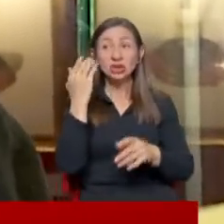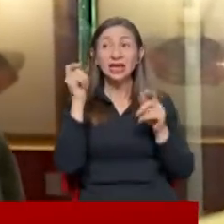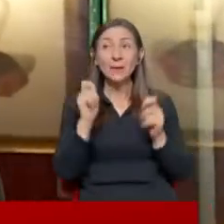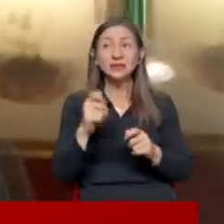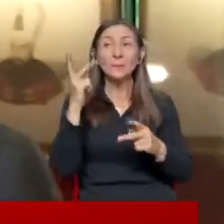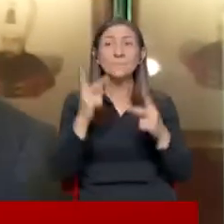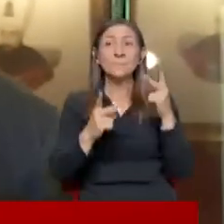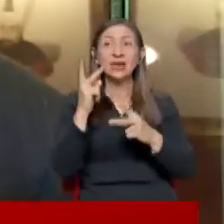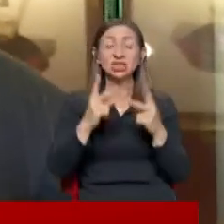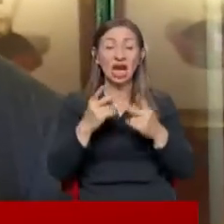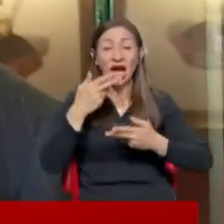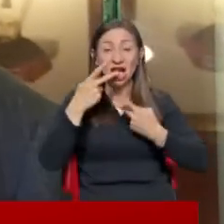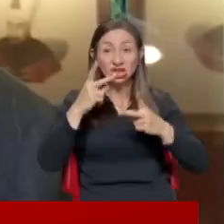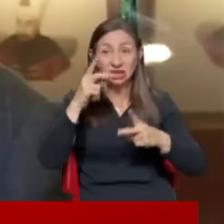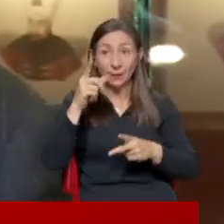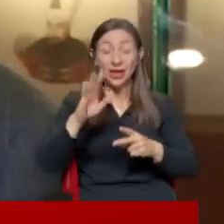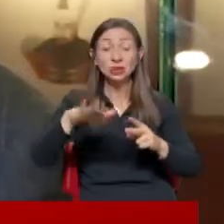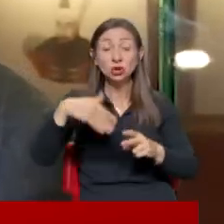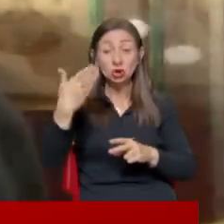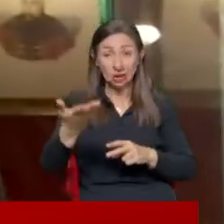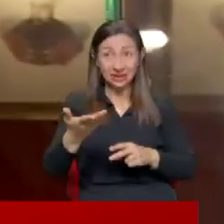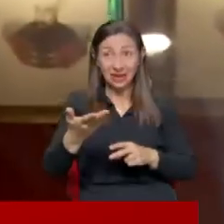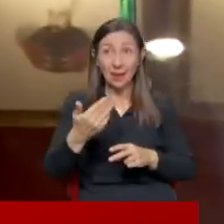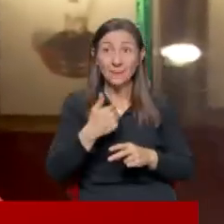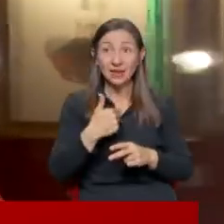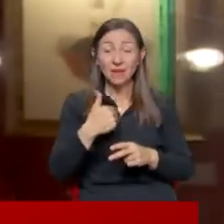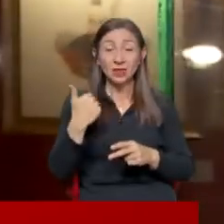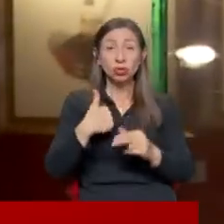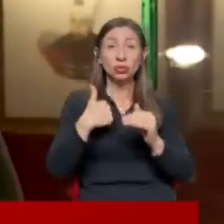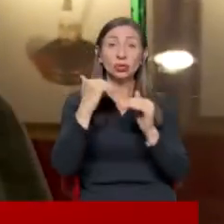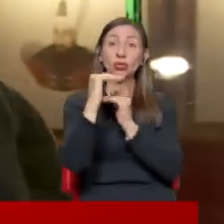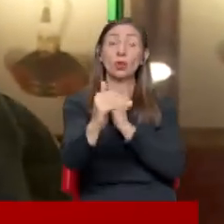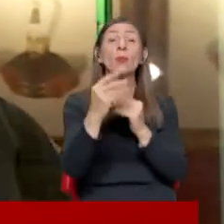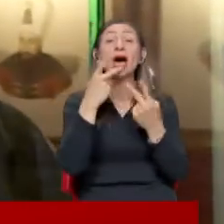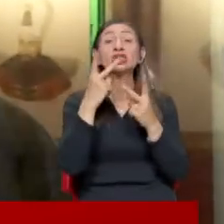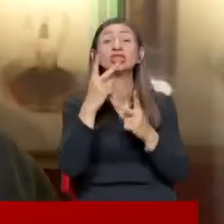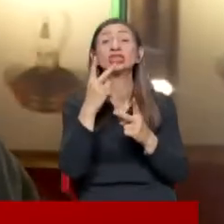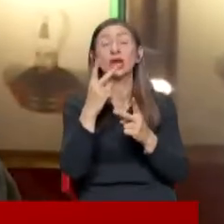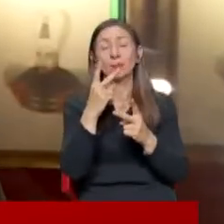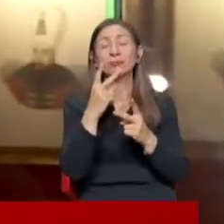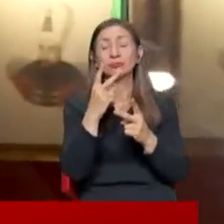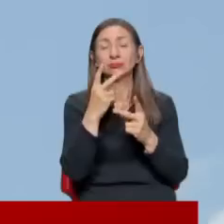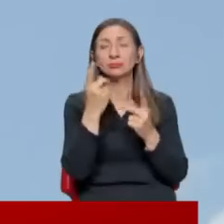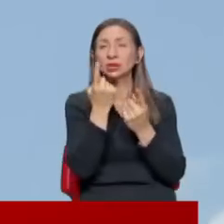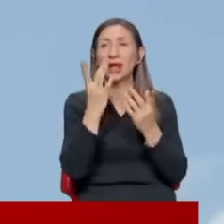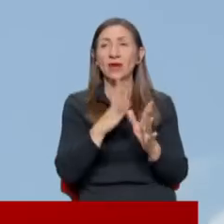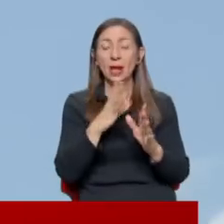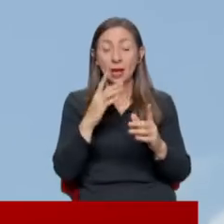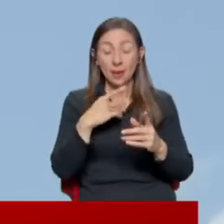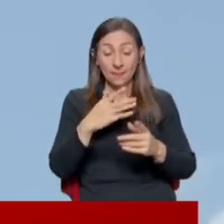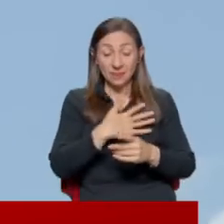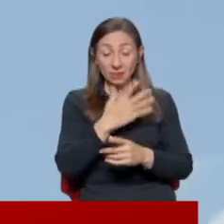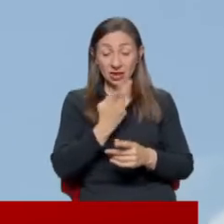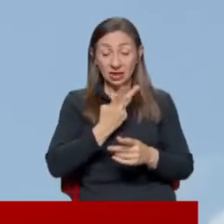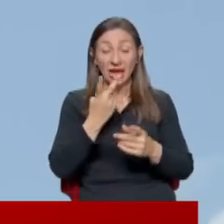yapabileceği bazı aktarımlar sonrasında benim de kamuoyunu bilgilendirdim. Tarafları olabilecektir. Partimiz için en